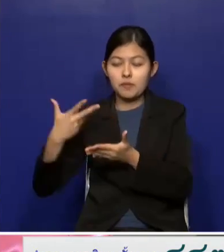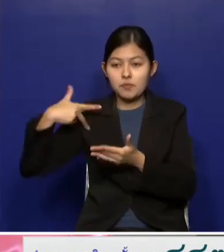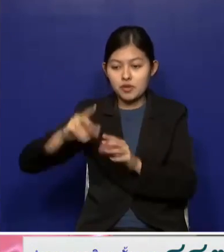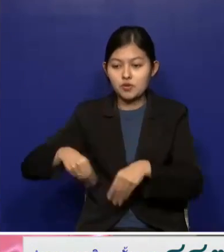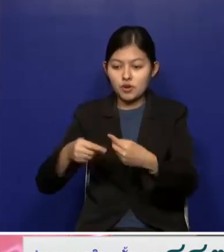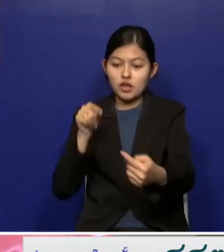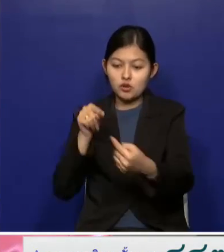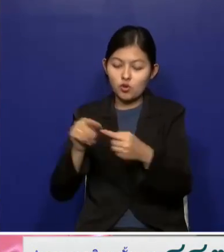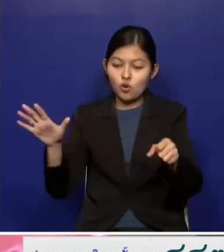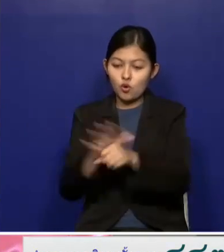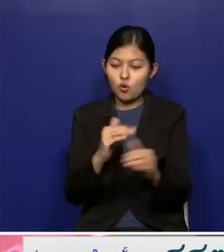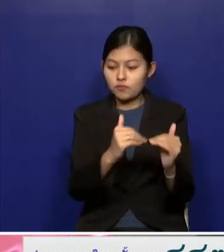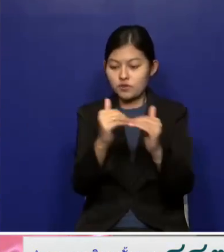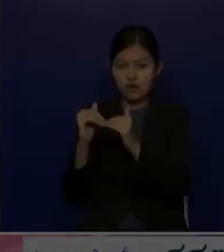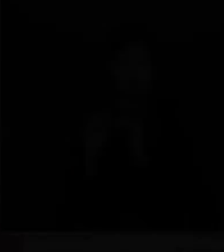์อย่างเป็ทำกาบขอบคุณครับ